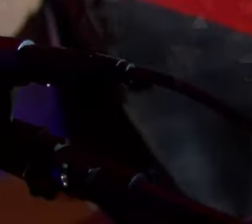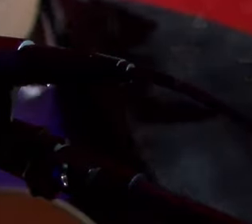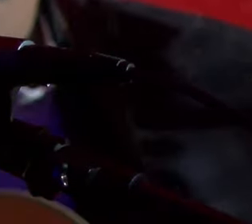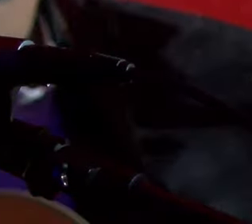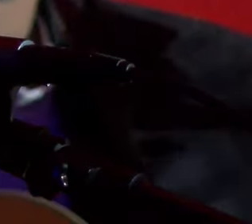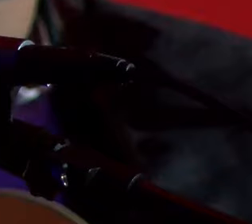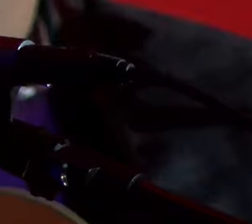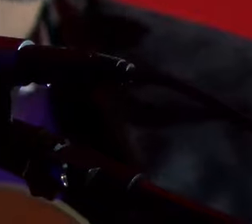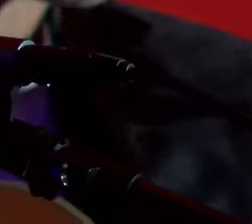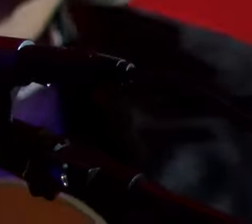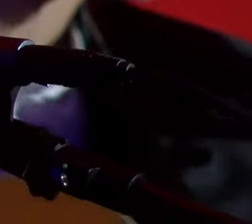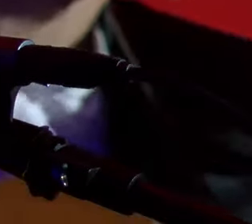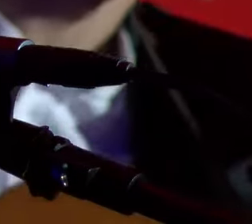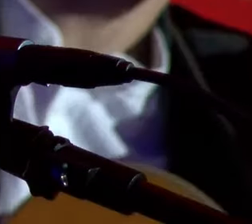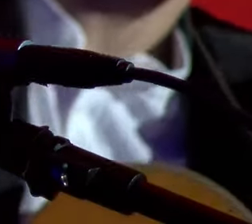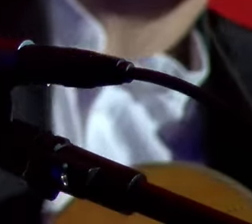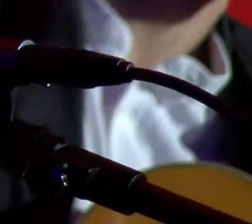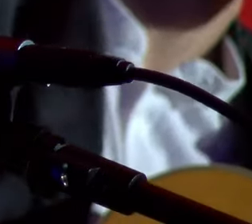a